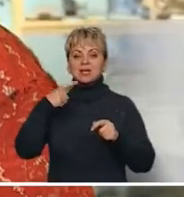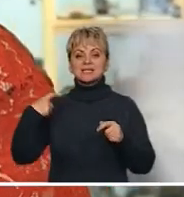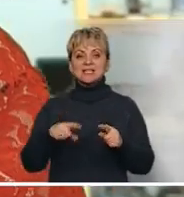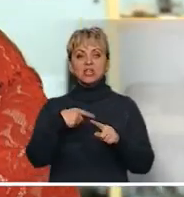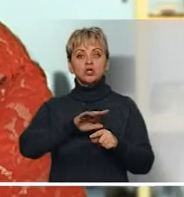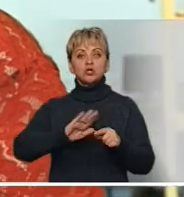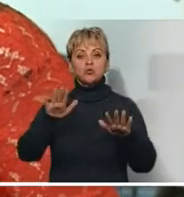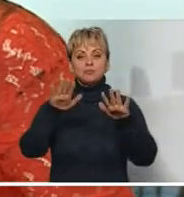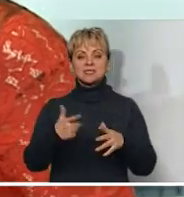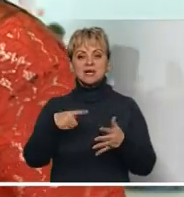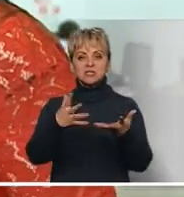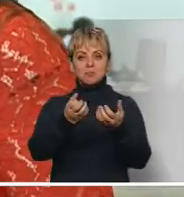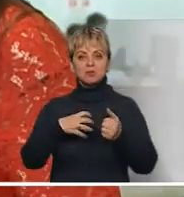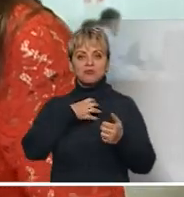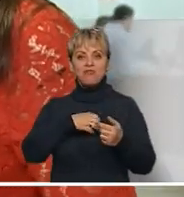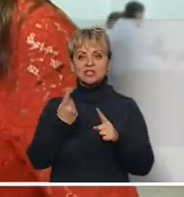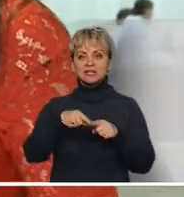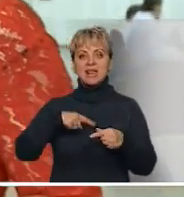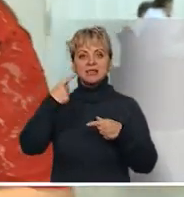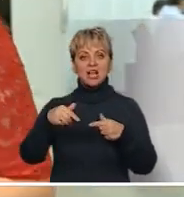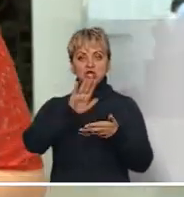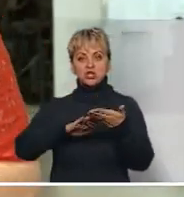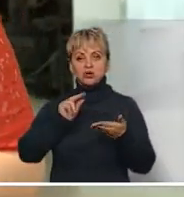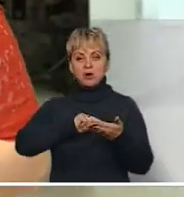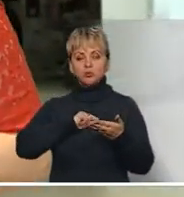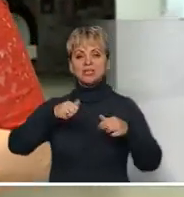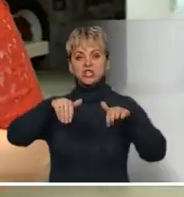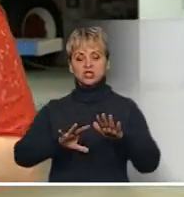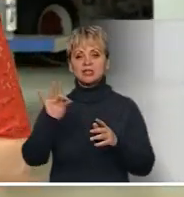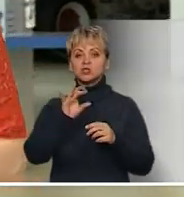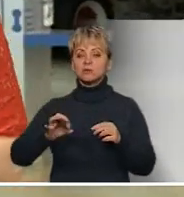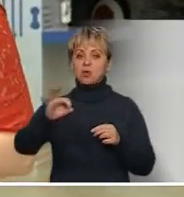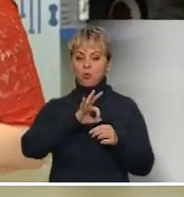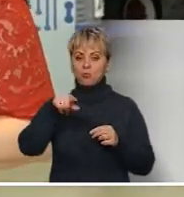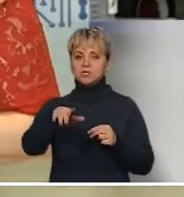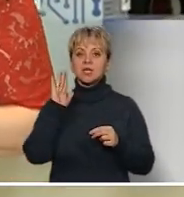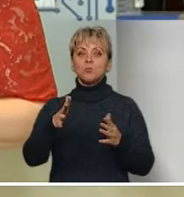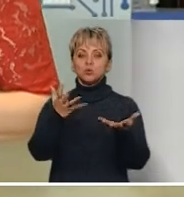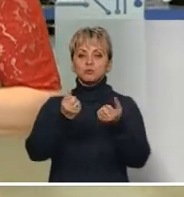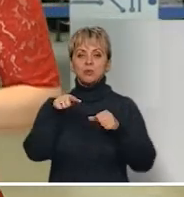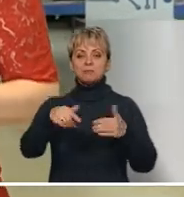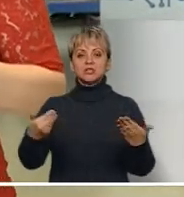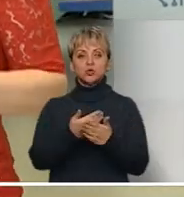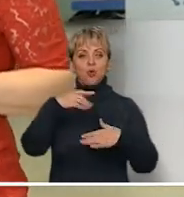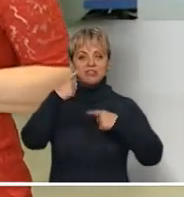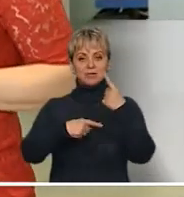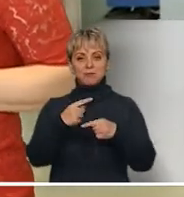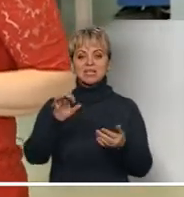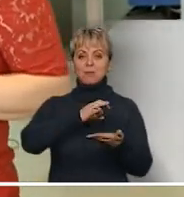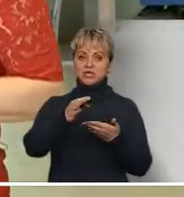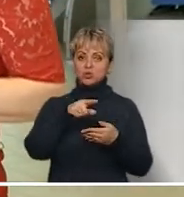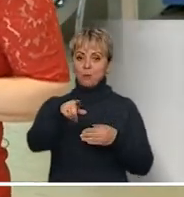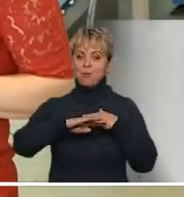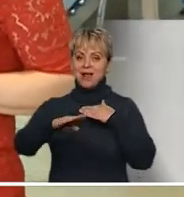форум в Краснодаре – это еще и место, где принимают важные для дальнейшей работы решения. В Ростовской области будут применять новые